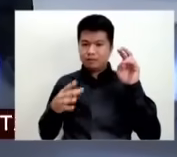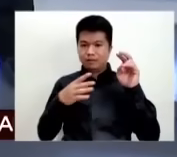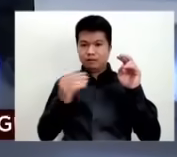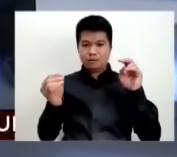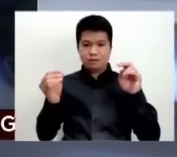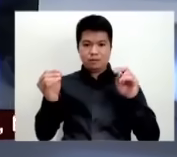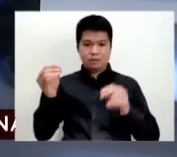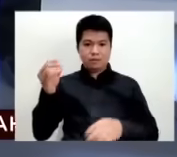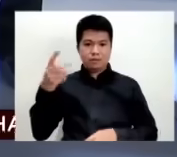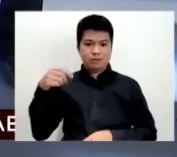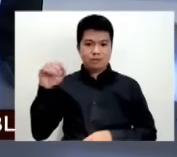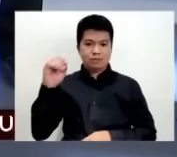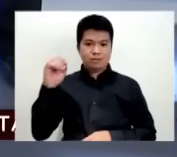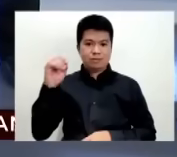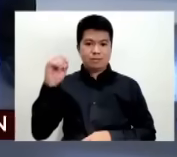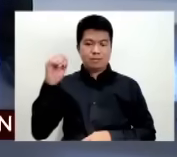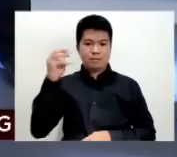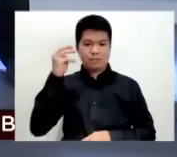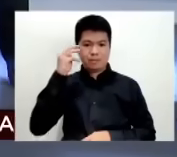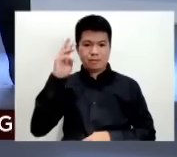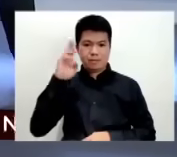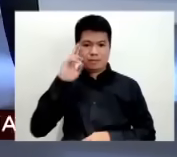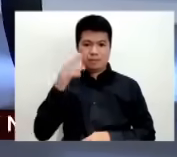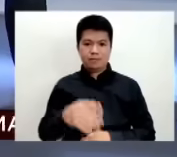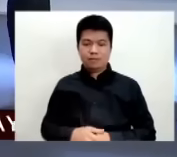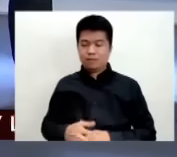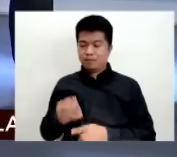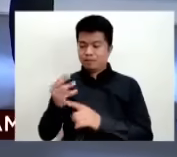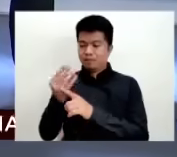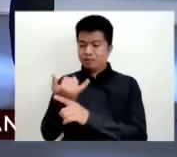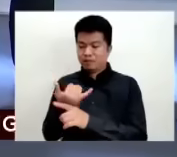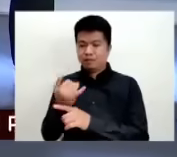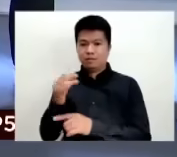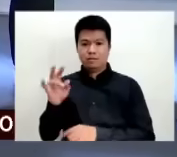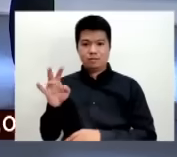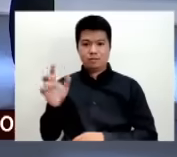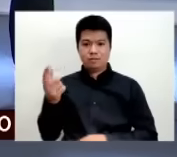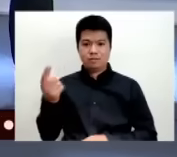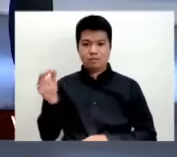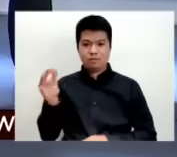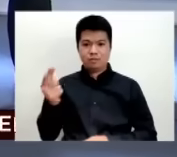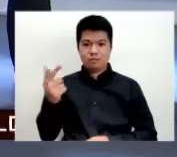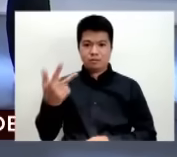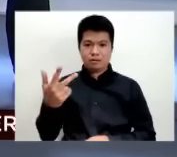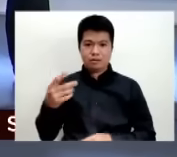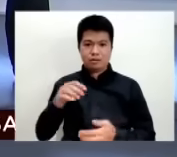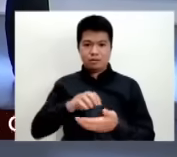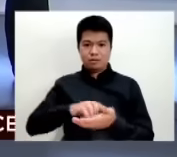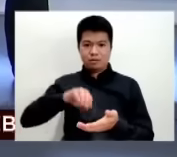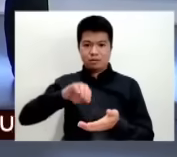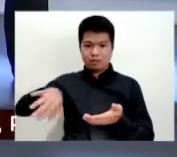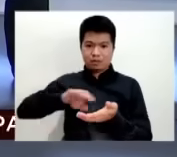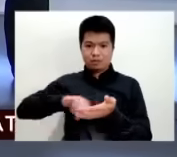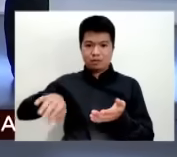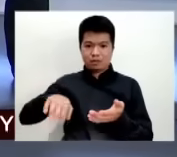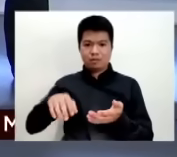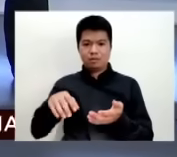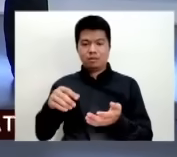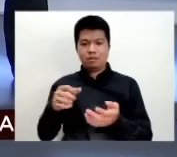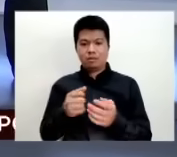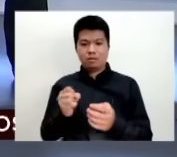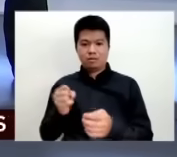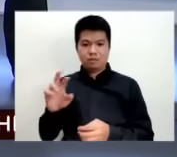Martin Romualdez May 17 2023 tinagal sa pwesto bilang Senior House deputy Speaker Si Gloria